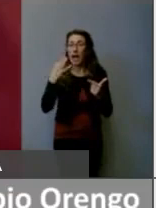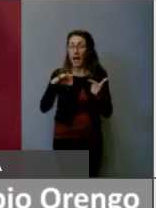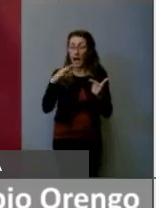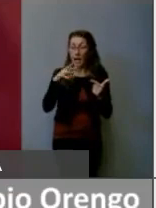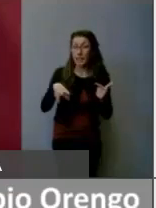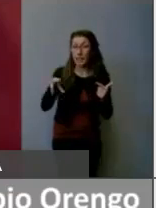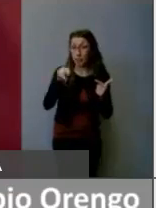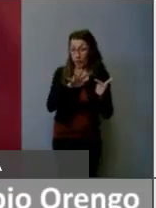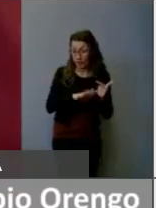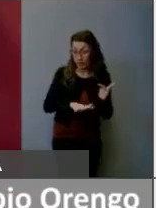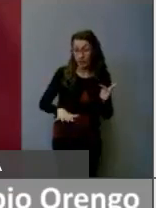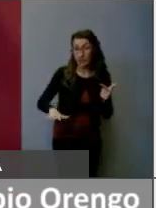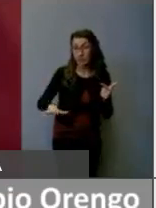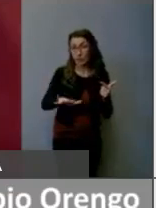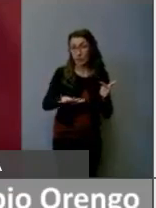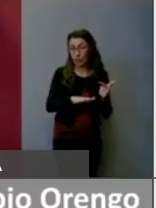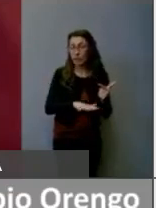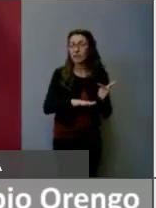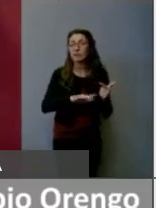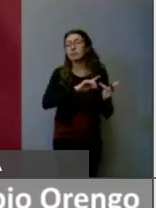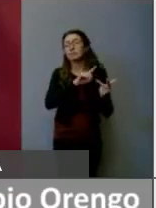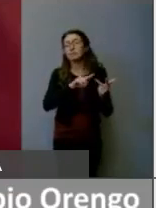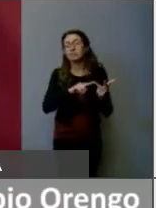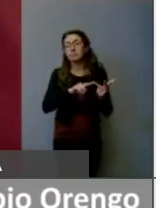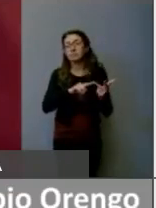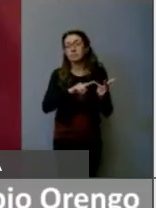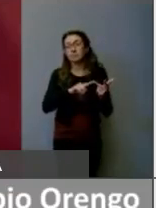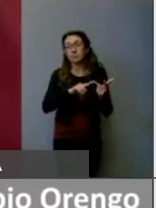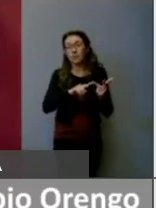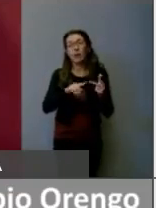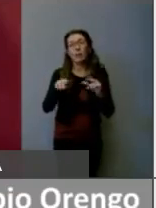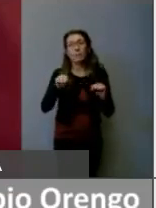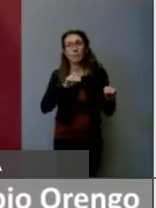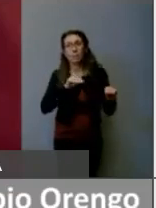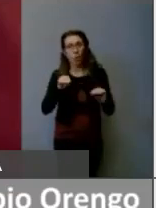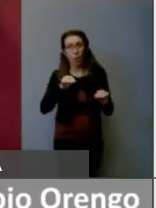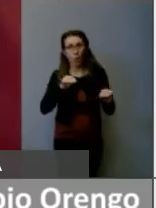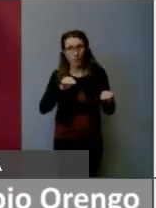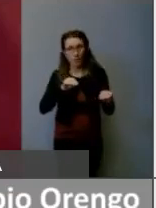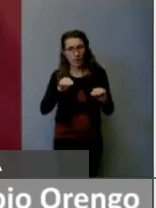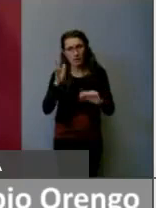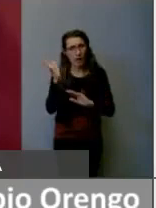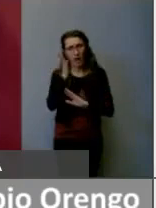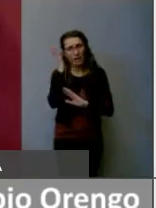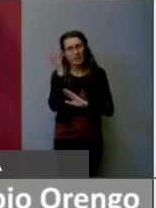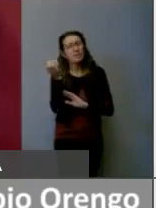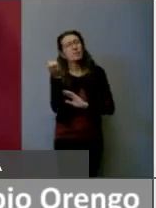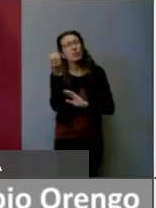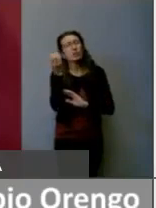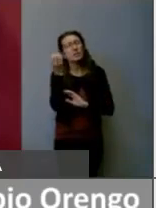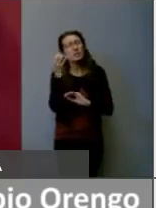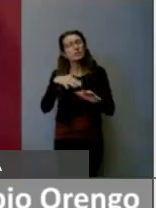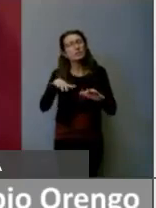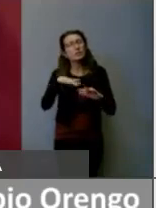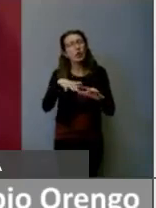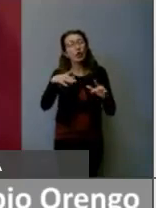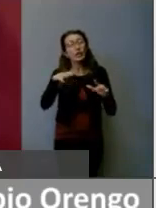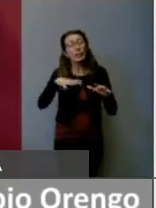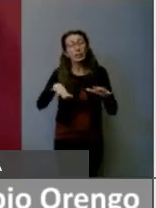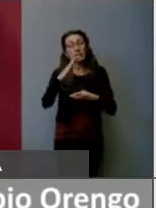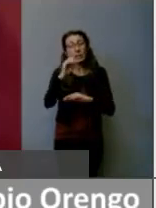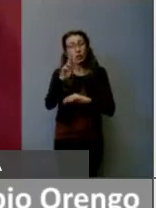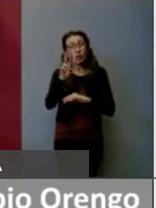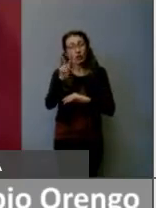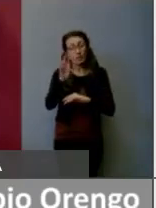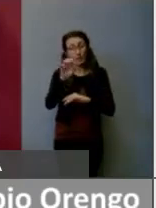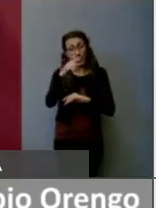riqualificazioni urbane, al tema della mobilità, pensiamo alla stazione di Corvetto, oppure pensiamo